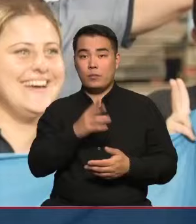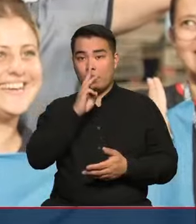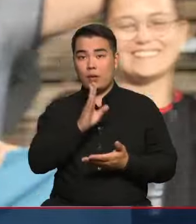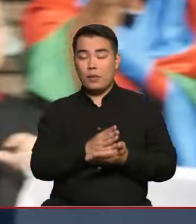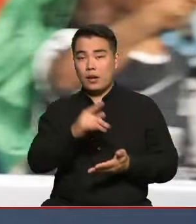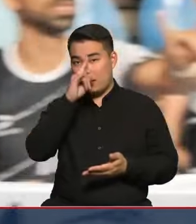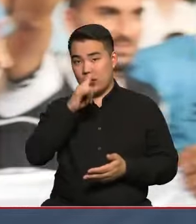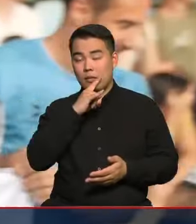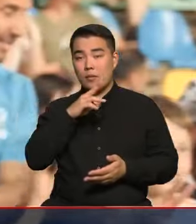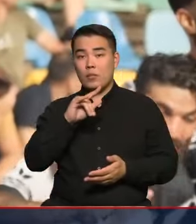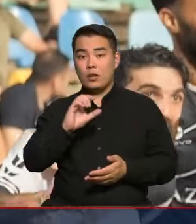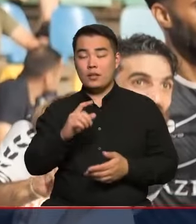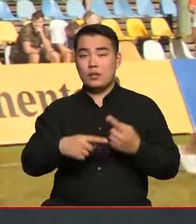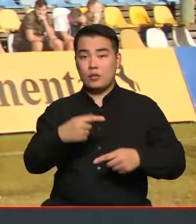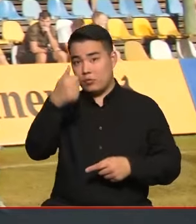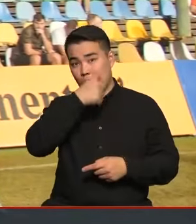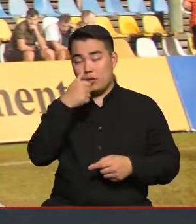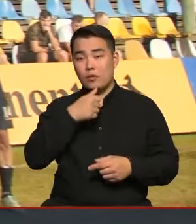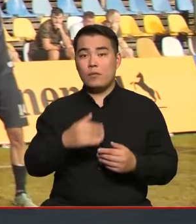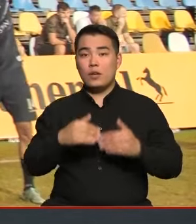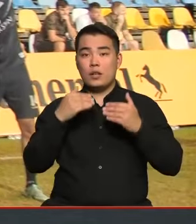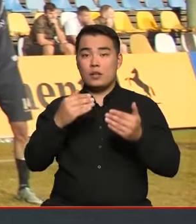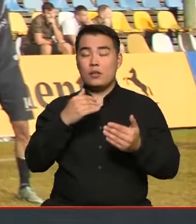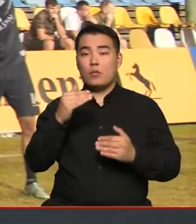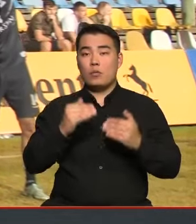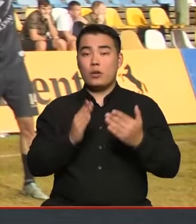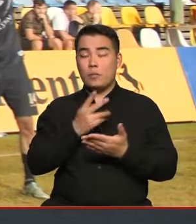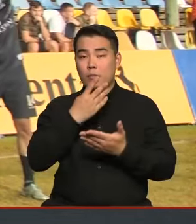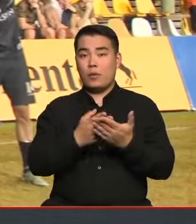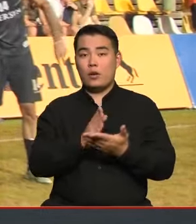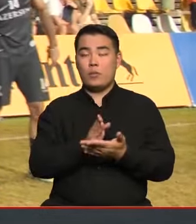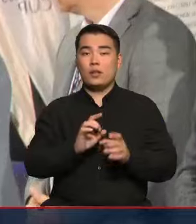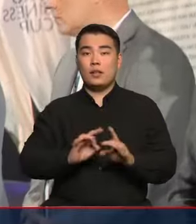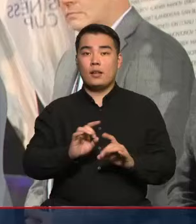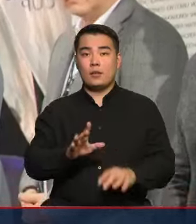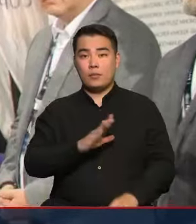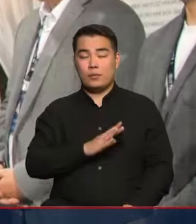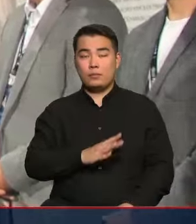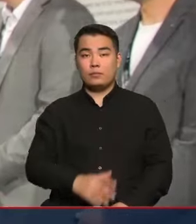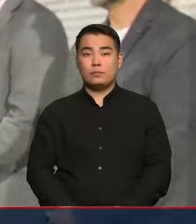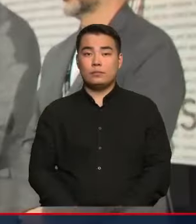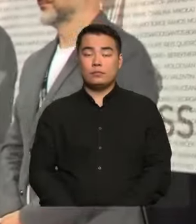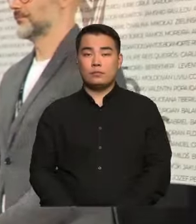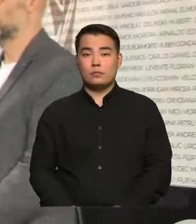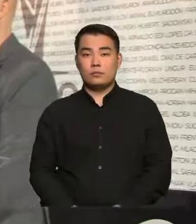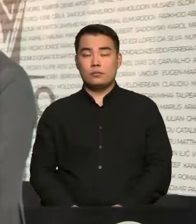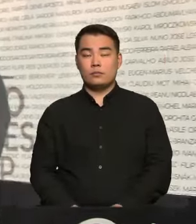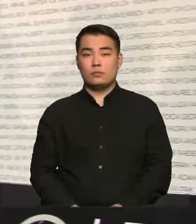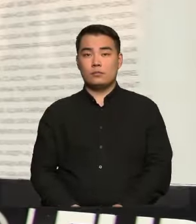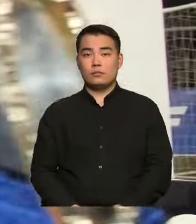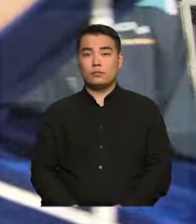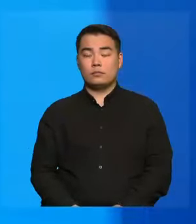Қазақмыс командасы келер жылы бұдан да жоғары нәтижеге қол жеткізгісі келетіндерін айтты. Мұхтар Өміртай, Жібек жолы.